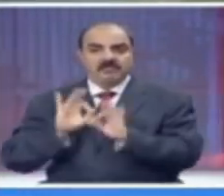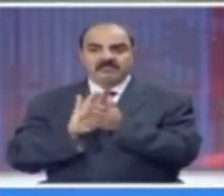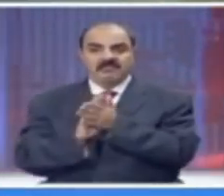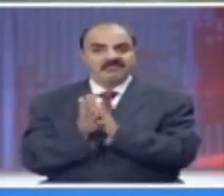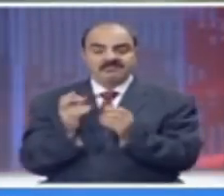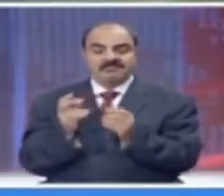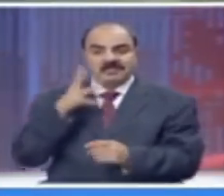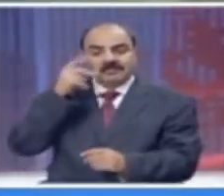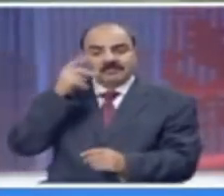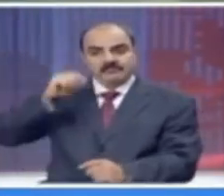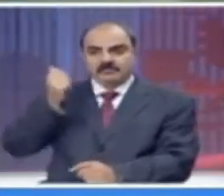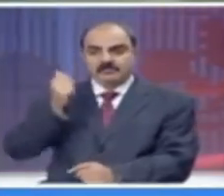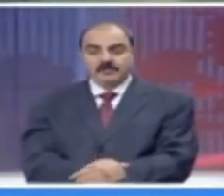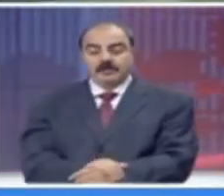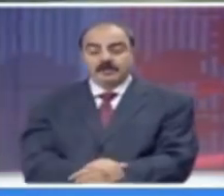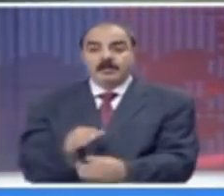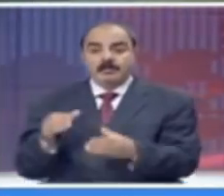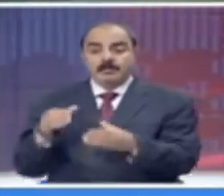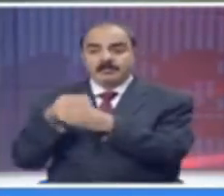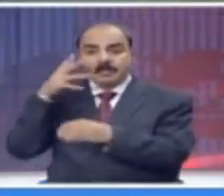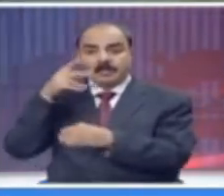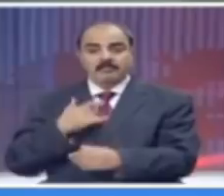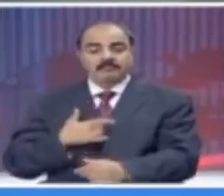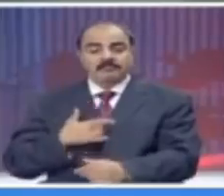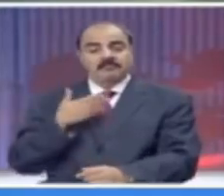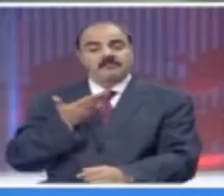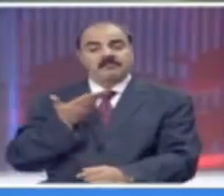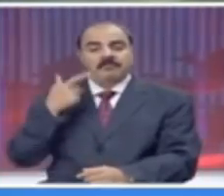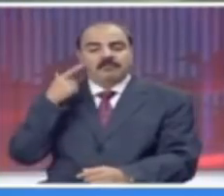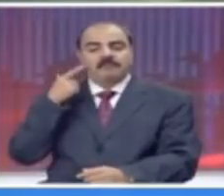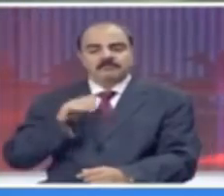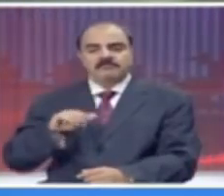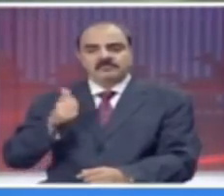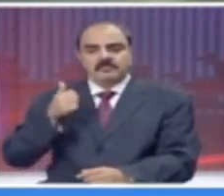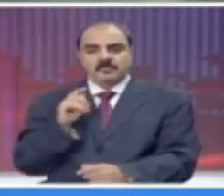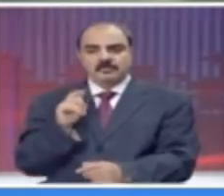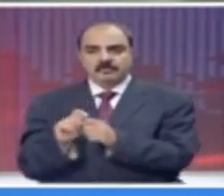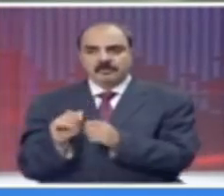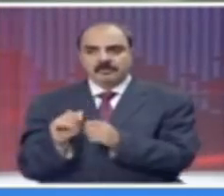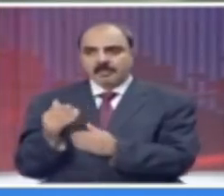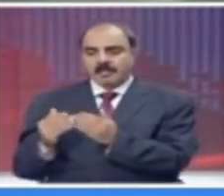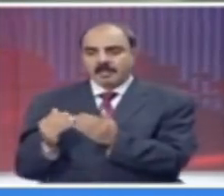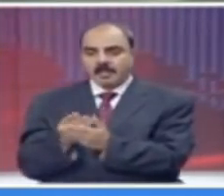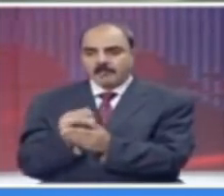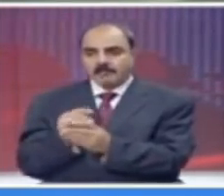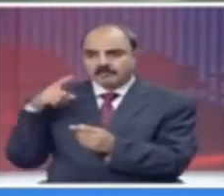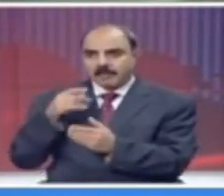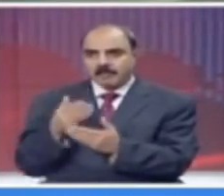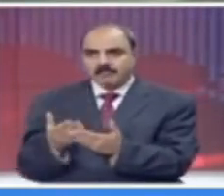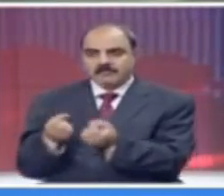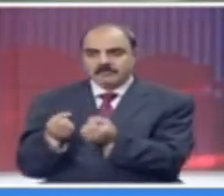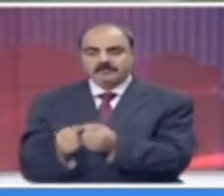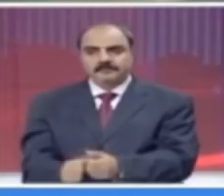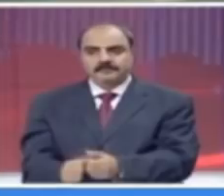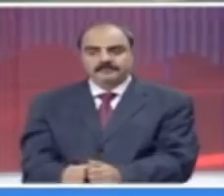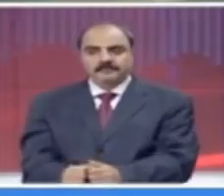الانتخابي. ومن ثم يبدو معسكر ترامب في هذا التوقيت ربما تصريحاته أكثر حسما. أيضا